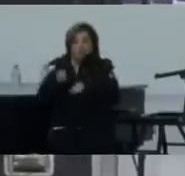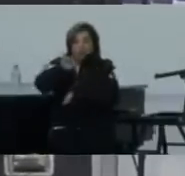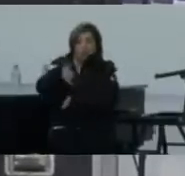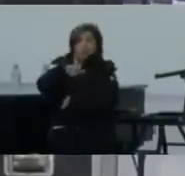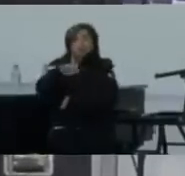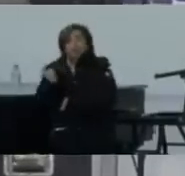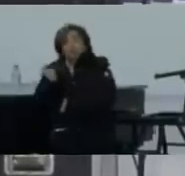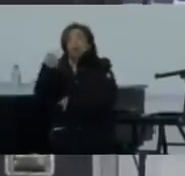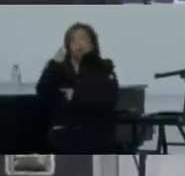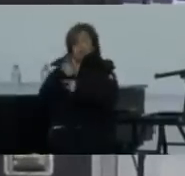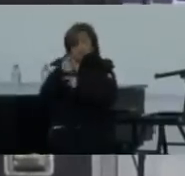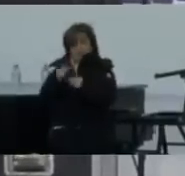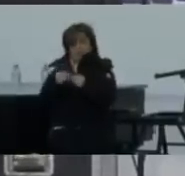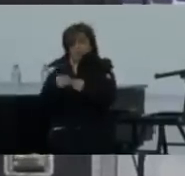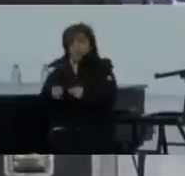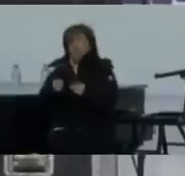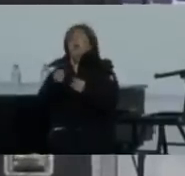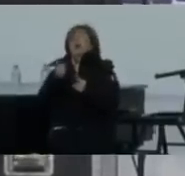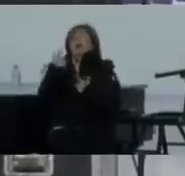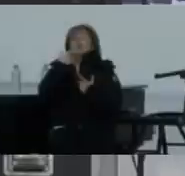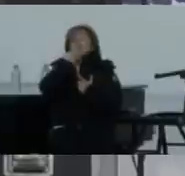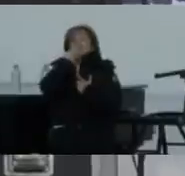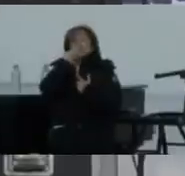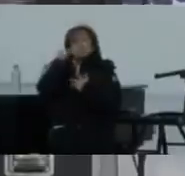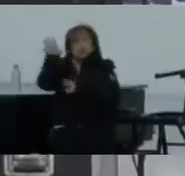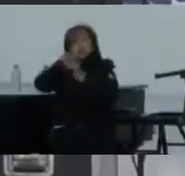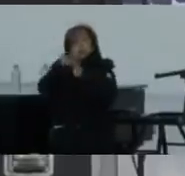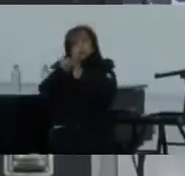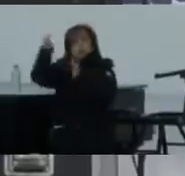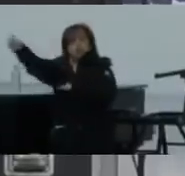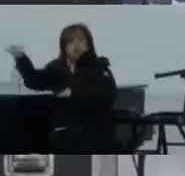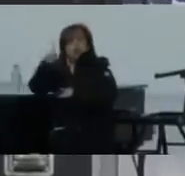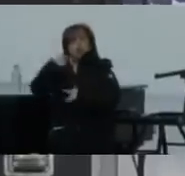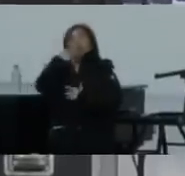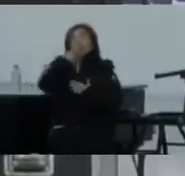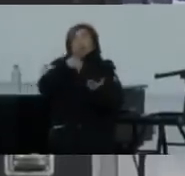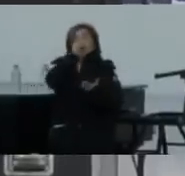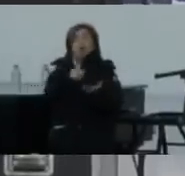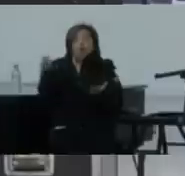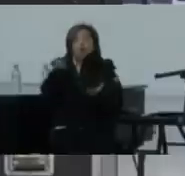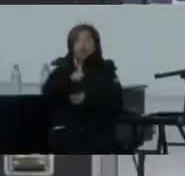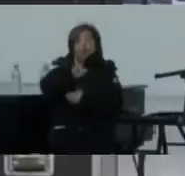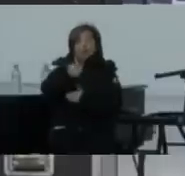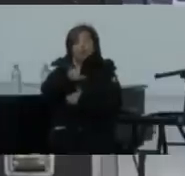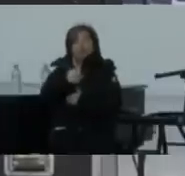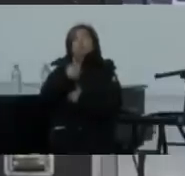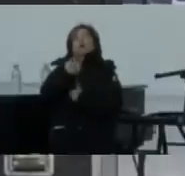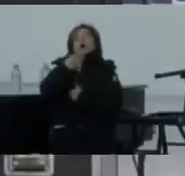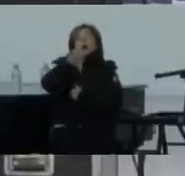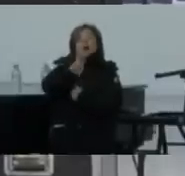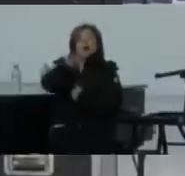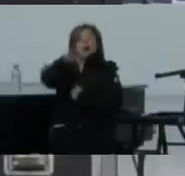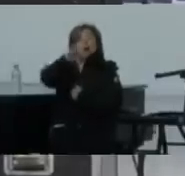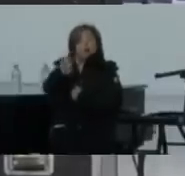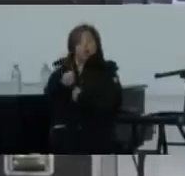e guardate che non è essere fuori dall'Europa. Io voglio un referendum sull'euro, perché sappiate che su 27, adesso 28 paesi,